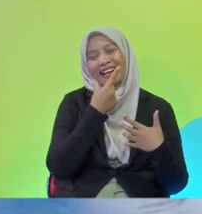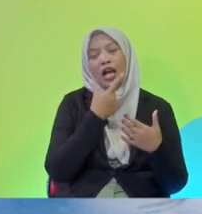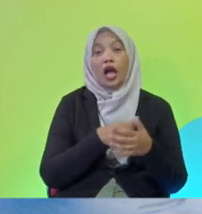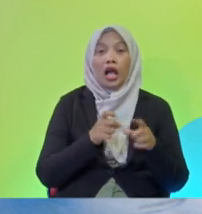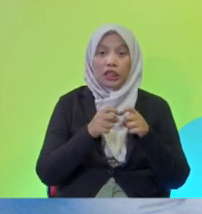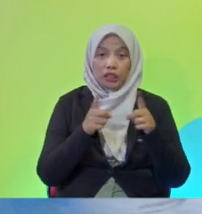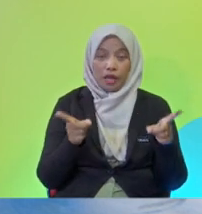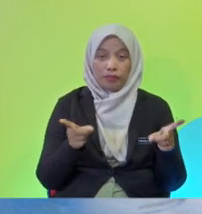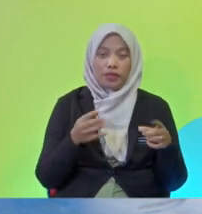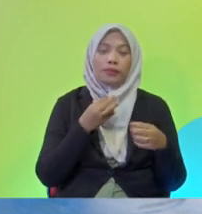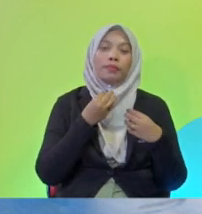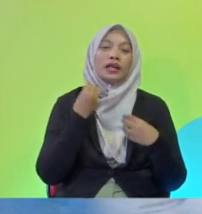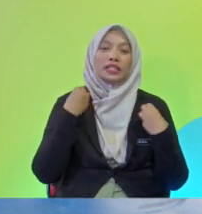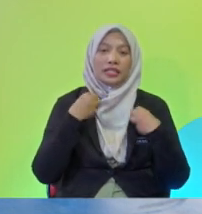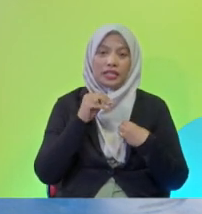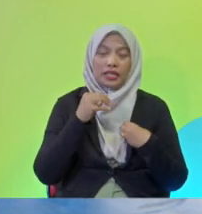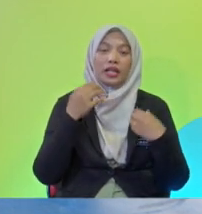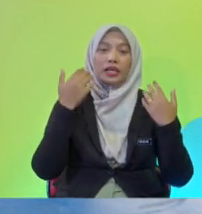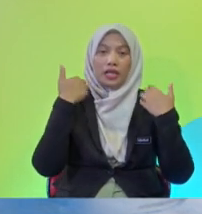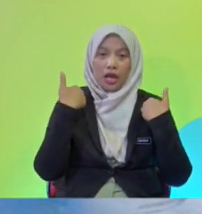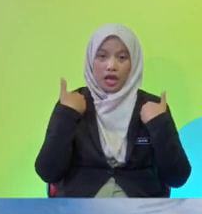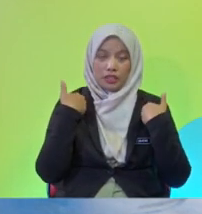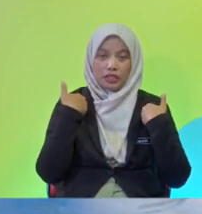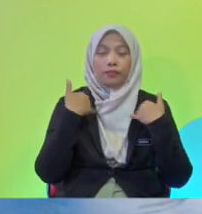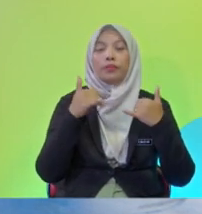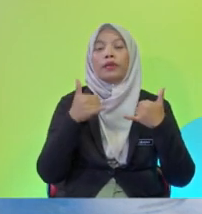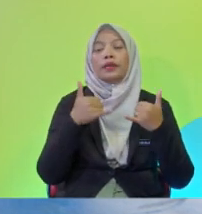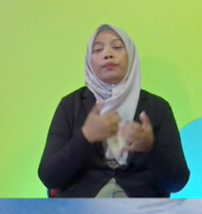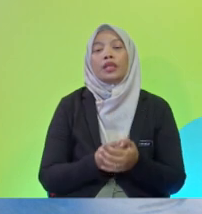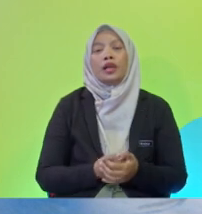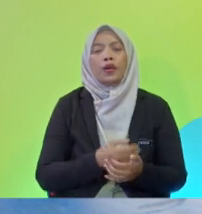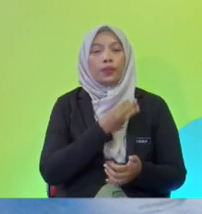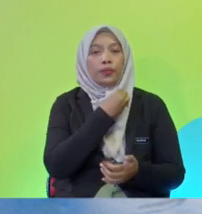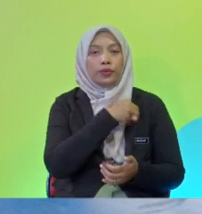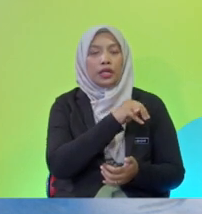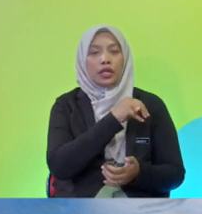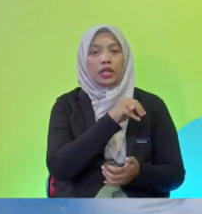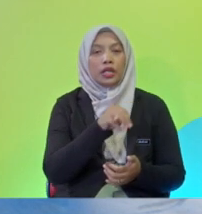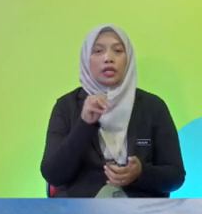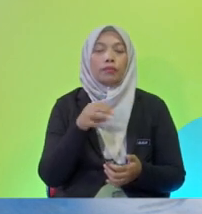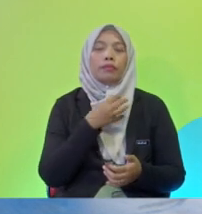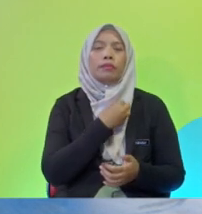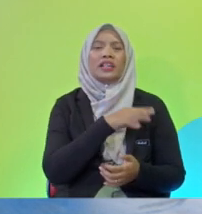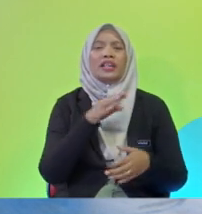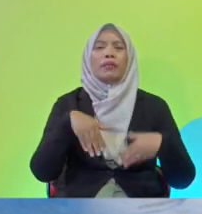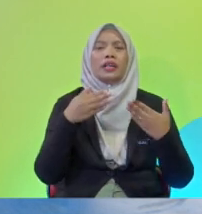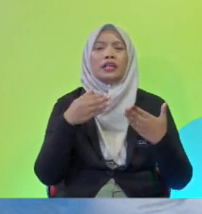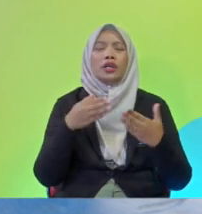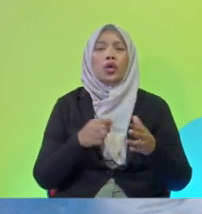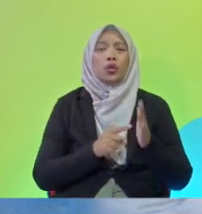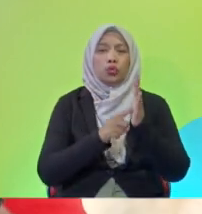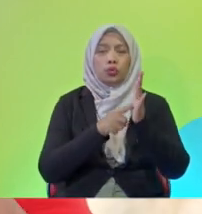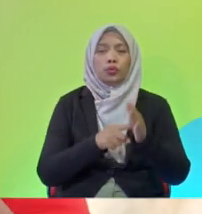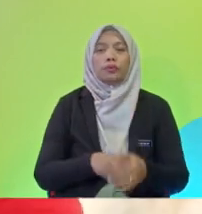kan. Tetapi masih lagi ada konsep bermain tu. Yeah. Jadi di manakah murid-murid kita ni nak rujuk untuk pembelajaran kita pada hari ini, cikgu? Okey,